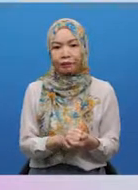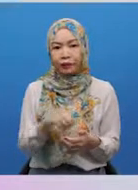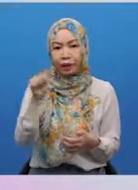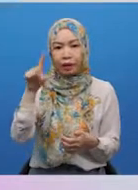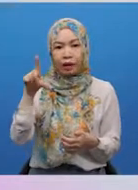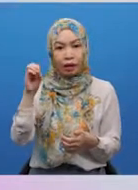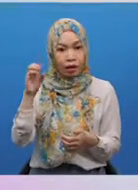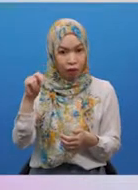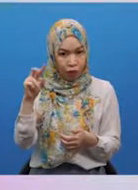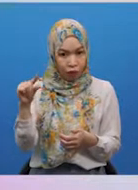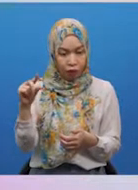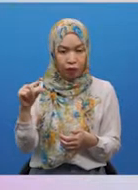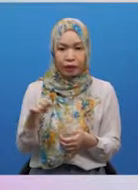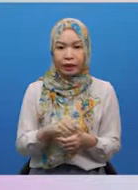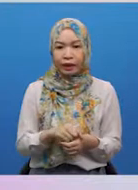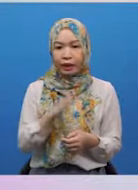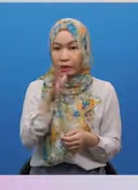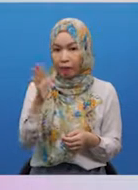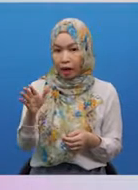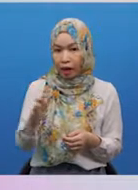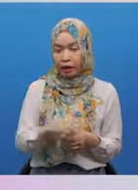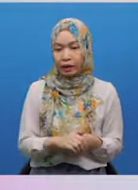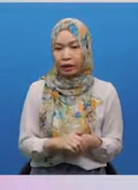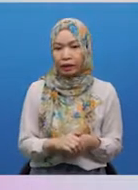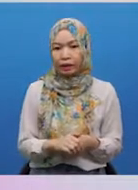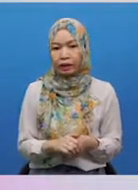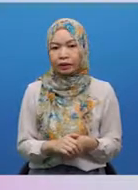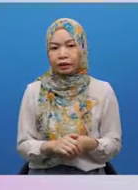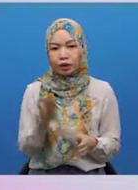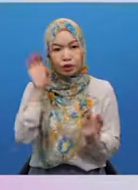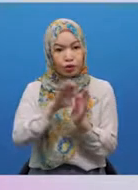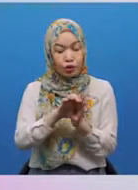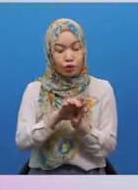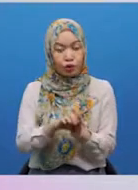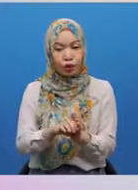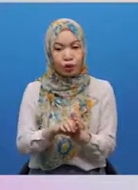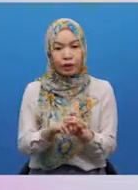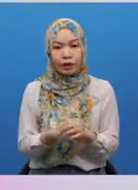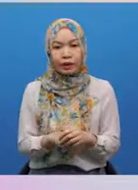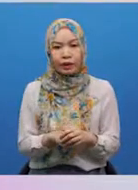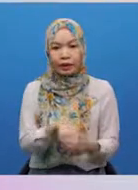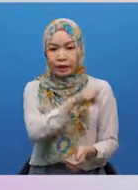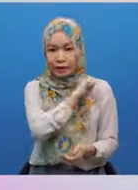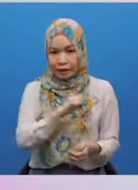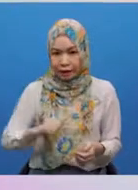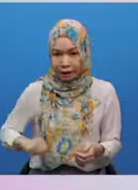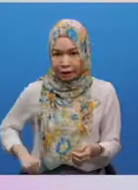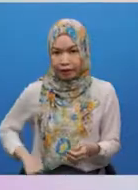atuk, nenek. Rujukan kehormat, Sri Paduka Baginda Yang Berbahagia